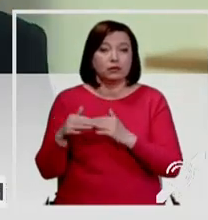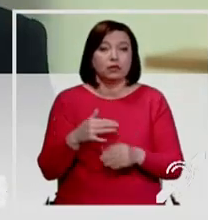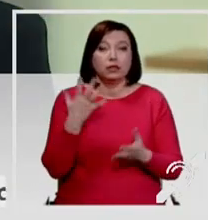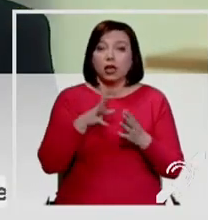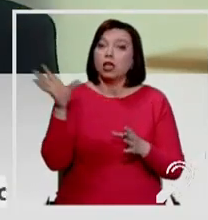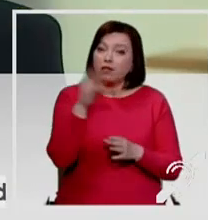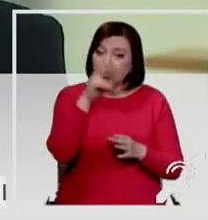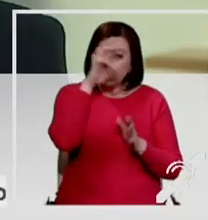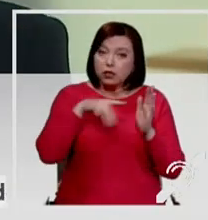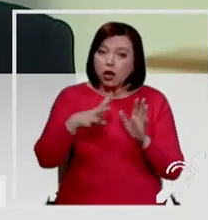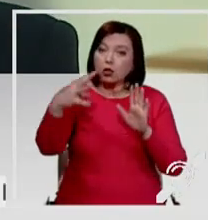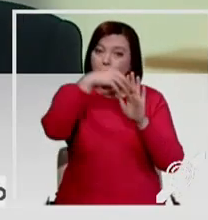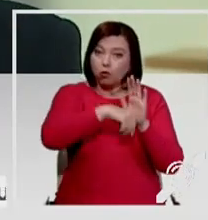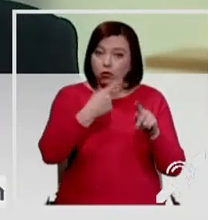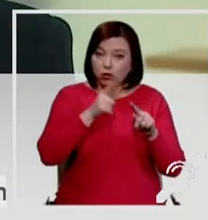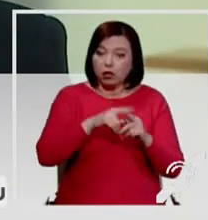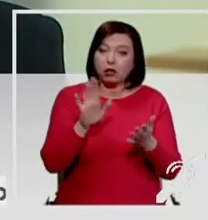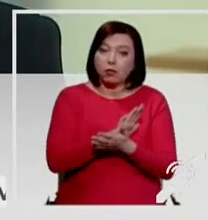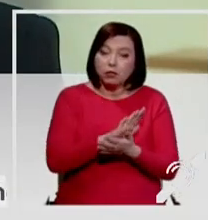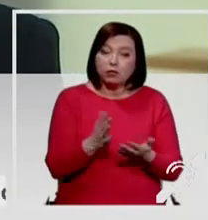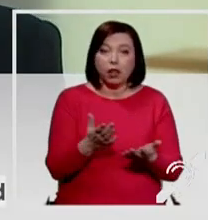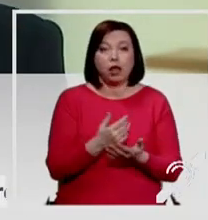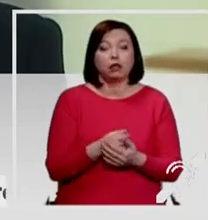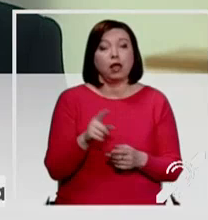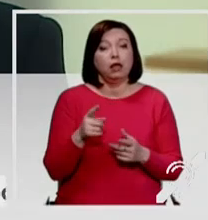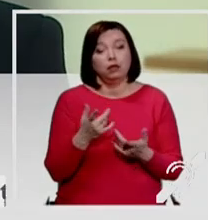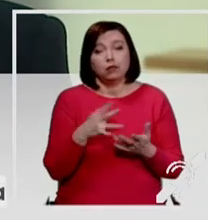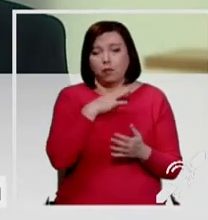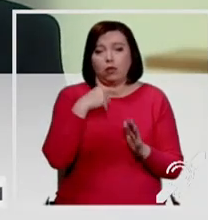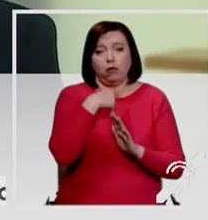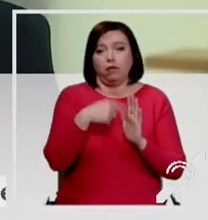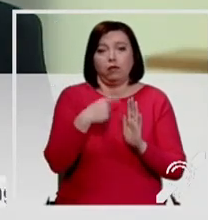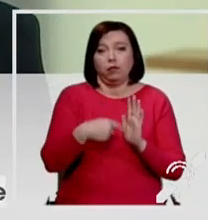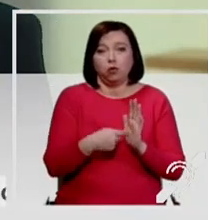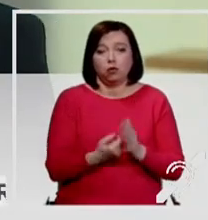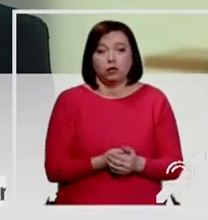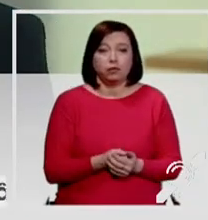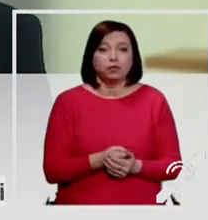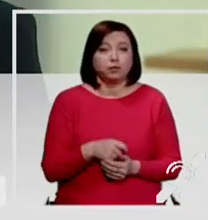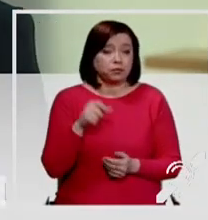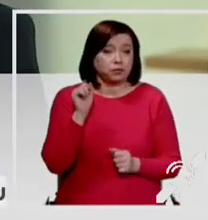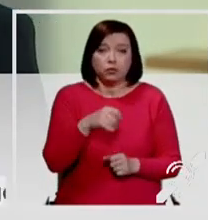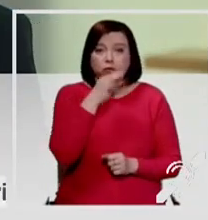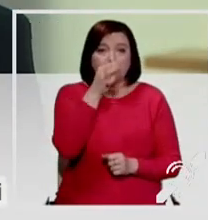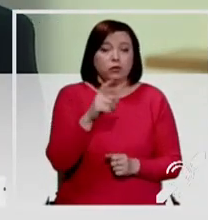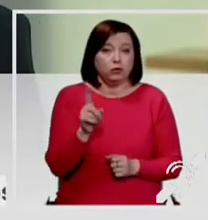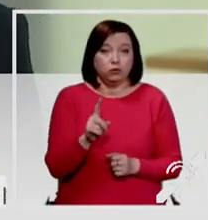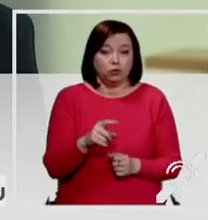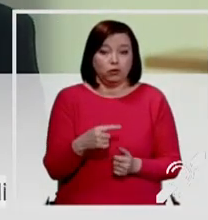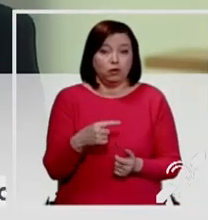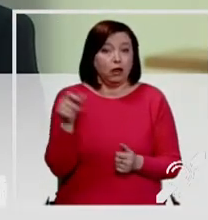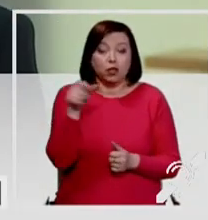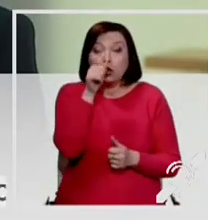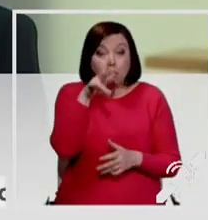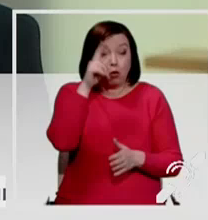intră din Europa în această ofertă sau nu, adică chiar aș spune că nu-i vine să